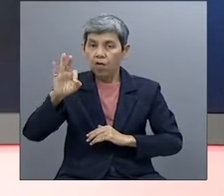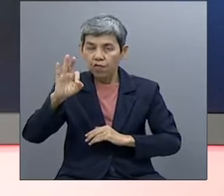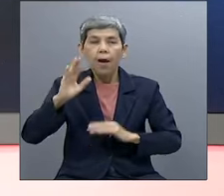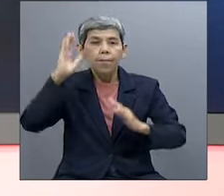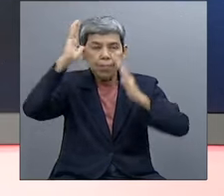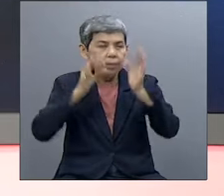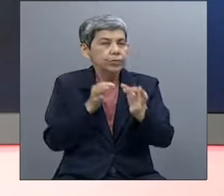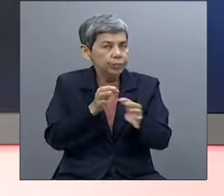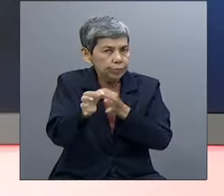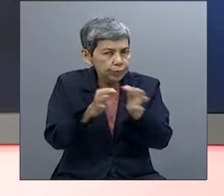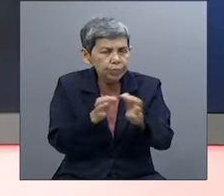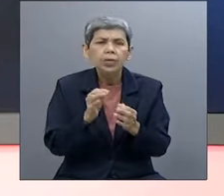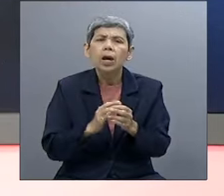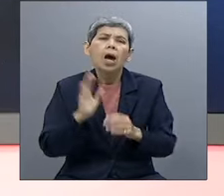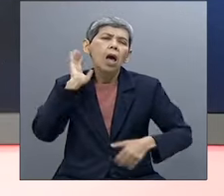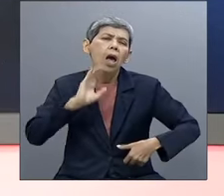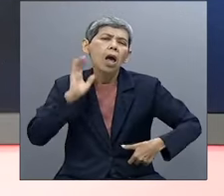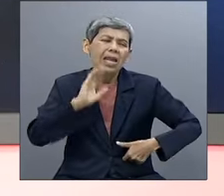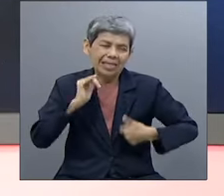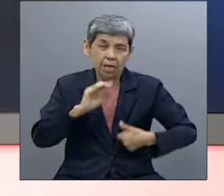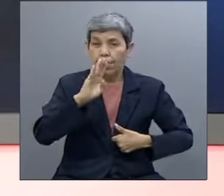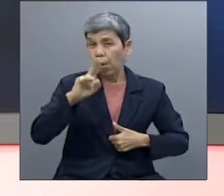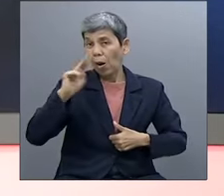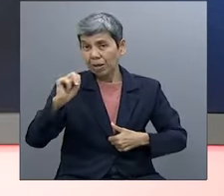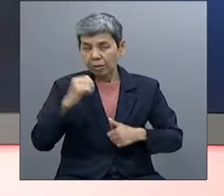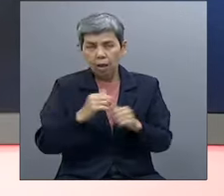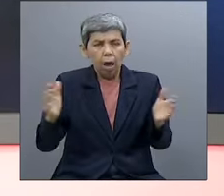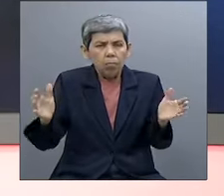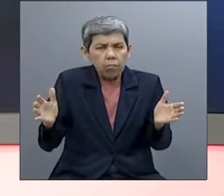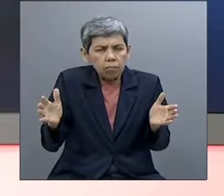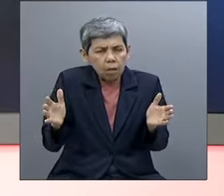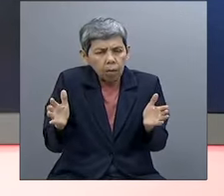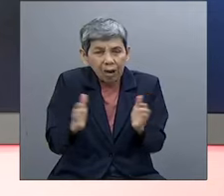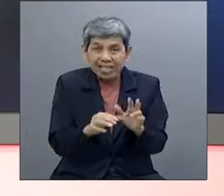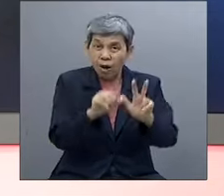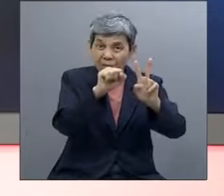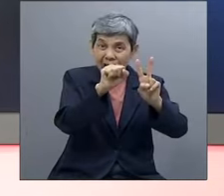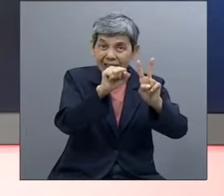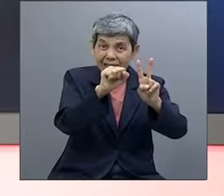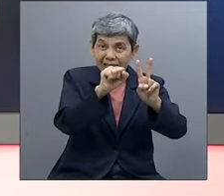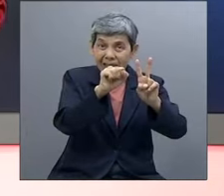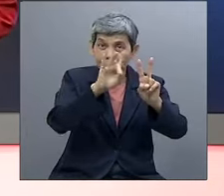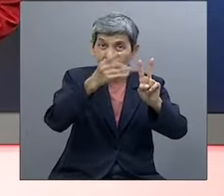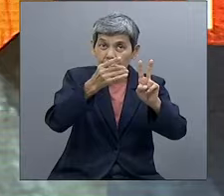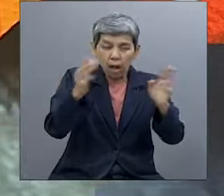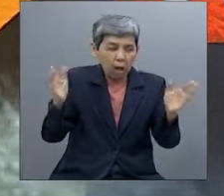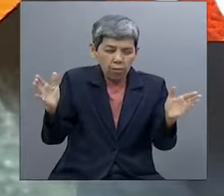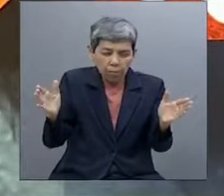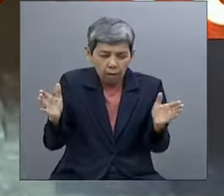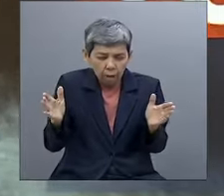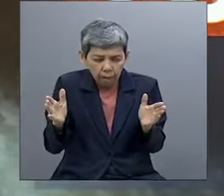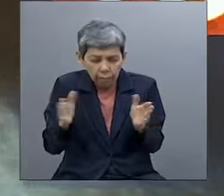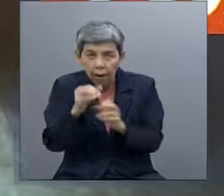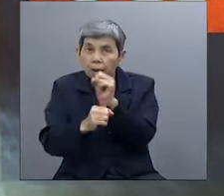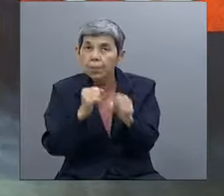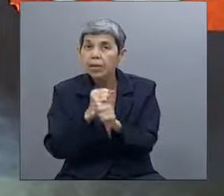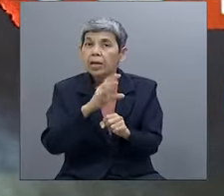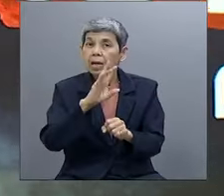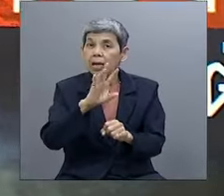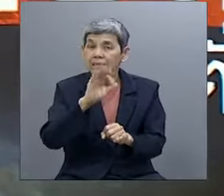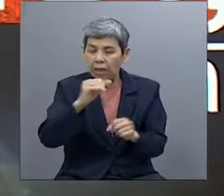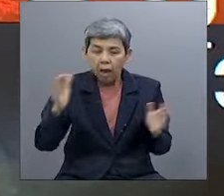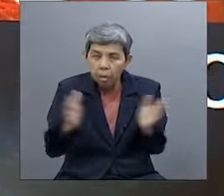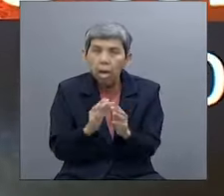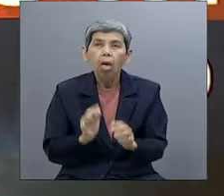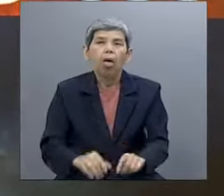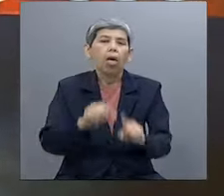เขาชี้คว่าประชากรอุรังอุตังบอเนียวลดลงจากกว่า28,000ตัวในปี 1973เหลือเพียง